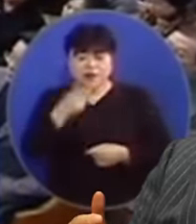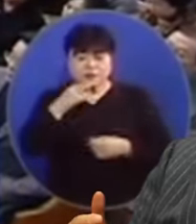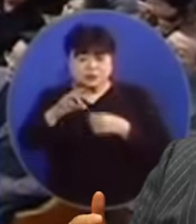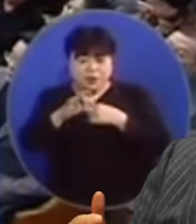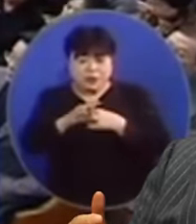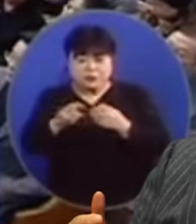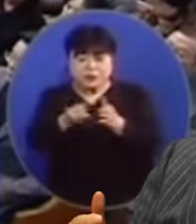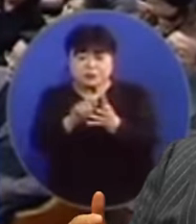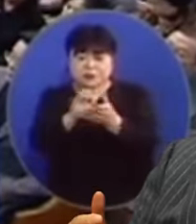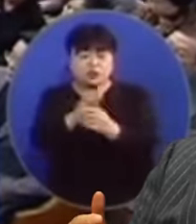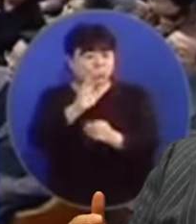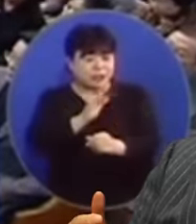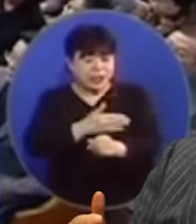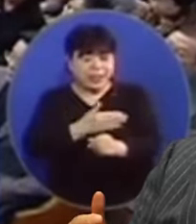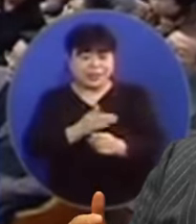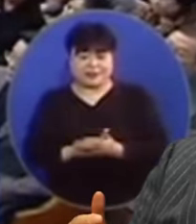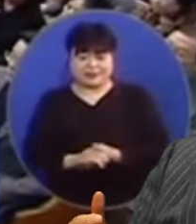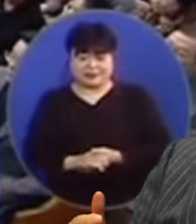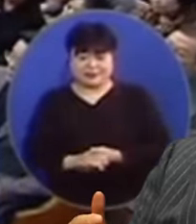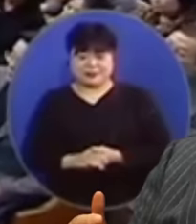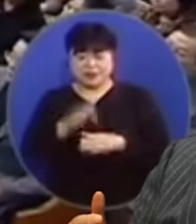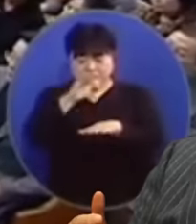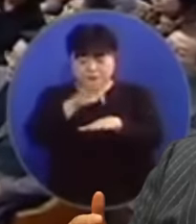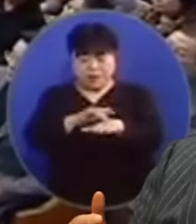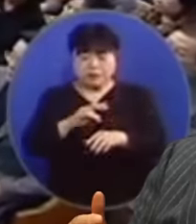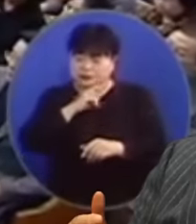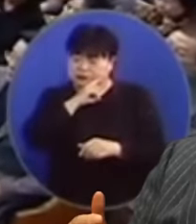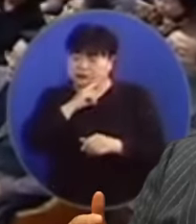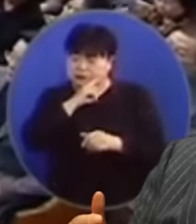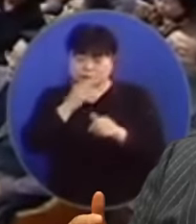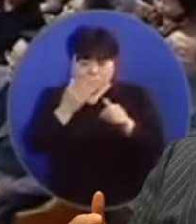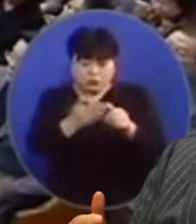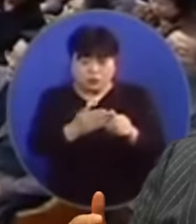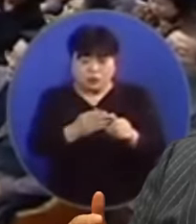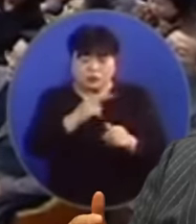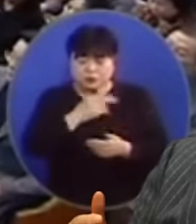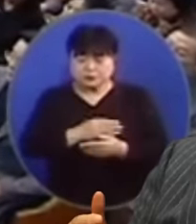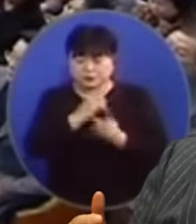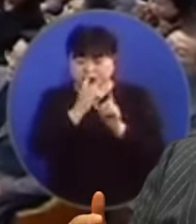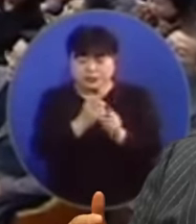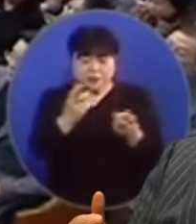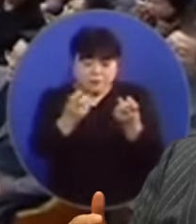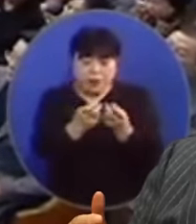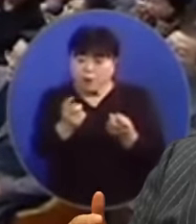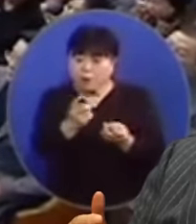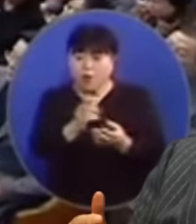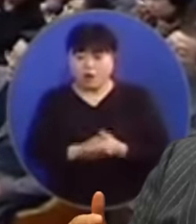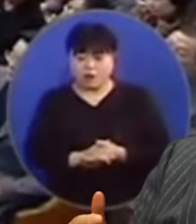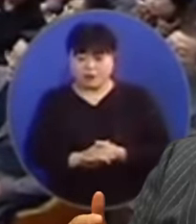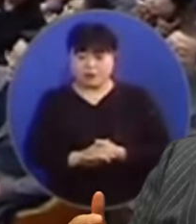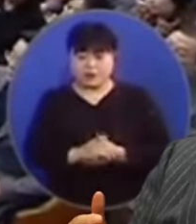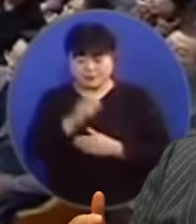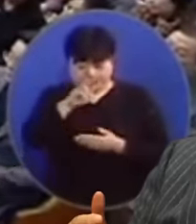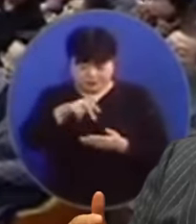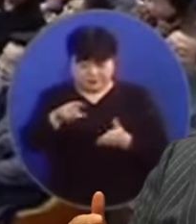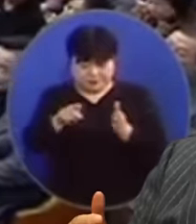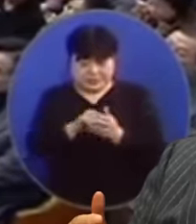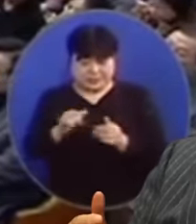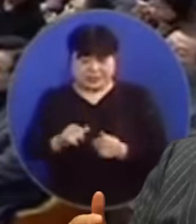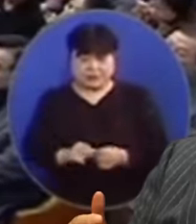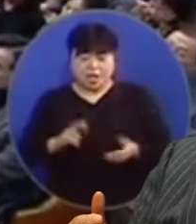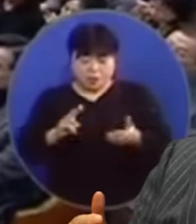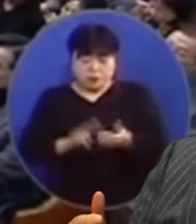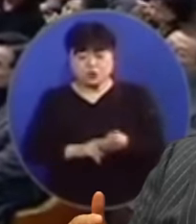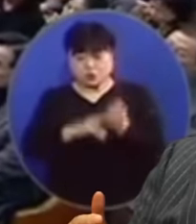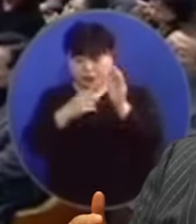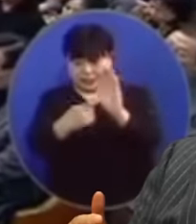없습니다. 자꾸 마귀가 의심을 가져오는데 그 의심을 어떻게 이깁니까? 그런데 성경 말씀에 믿는 자들에게 이런